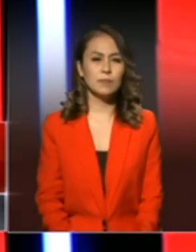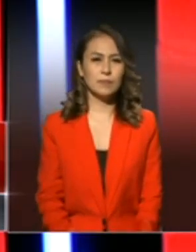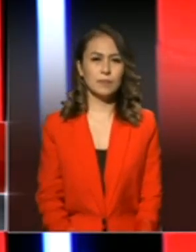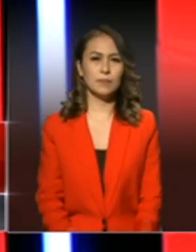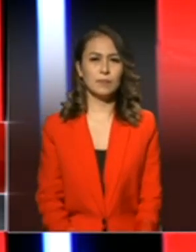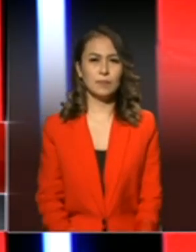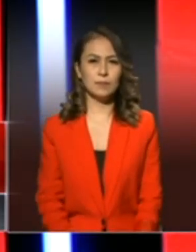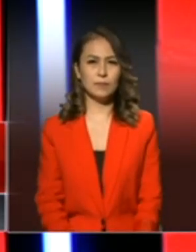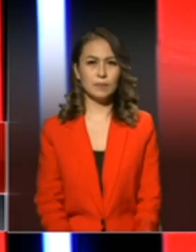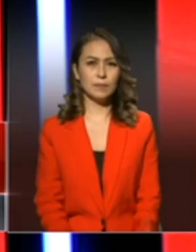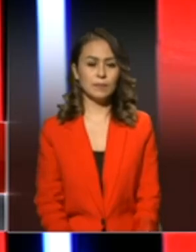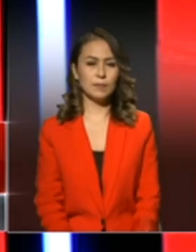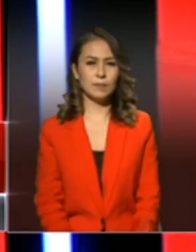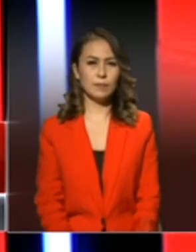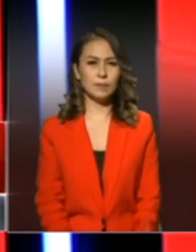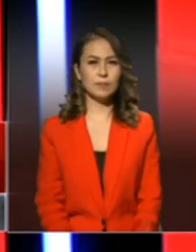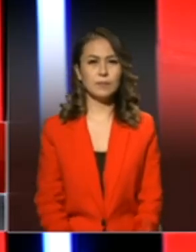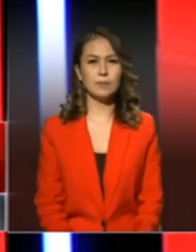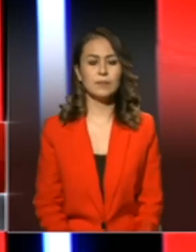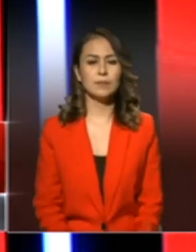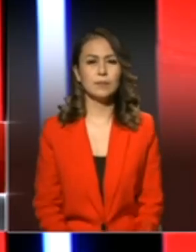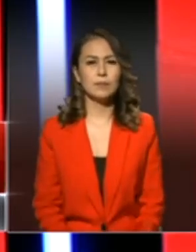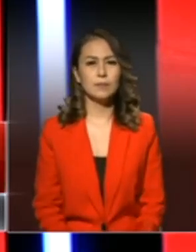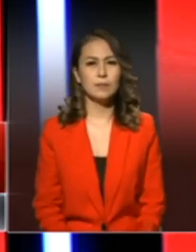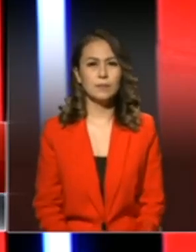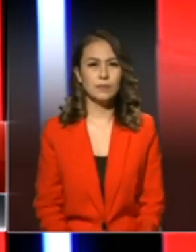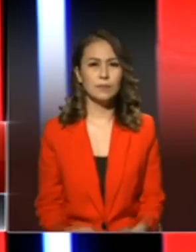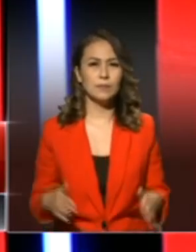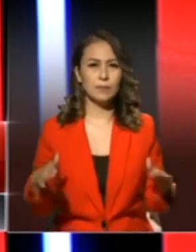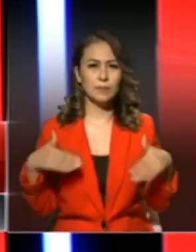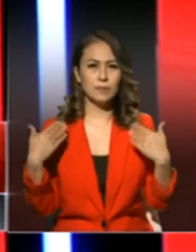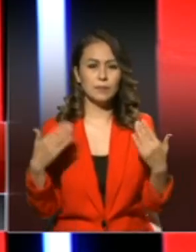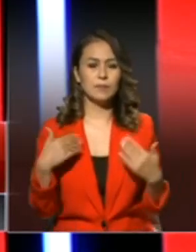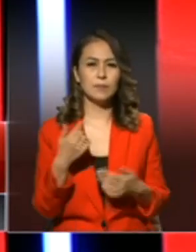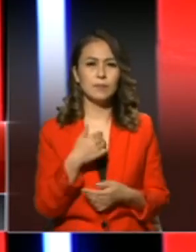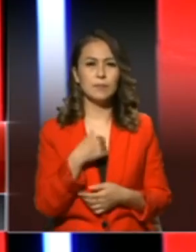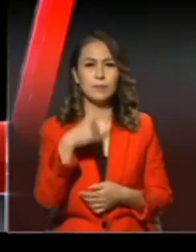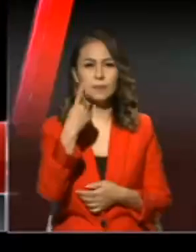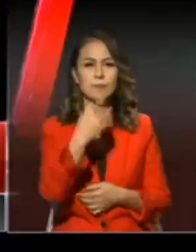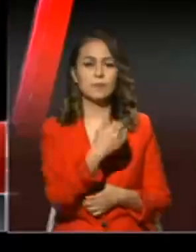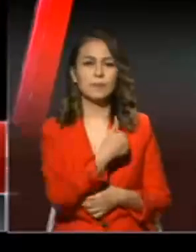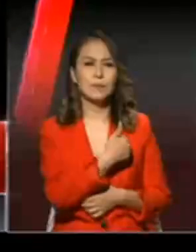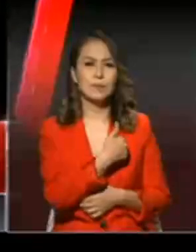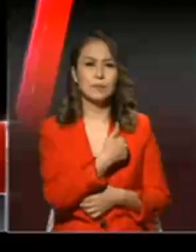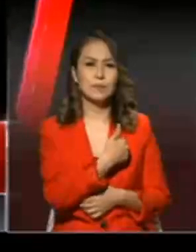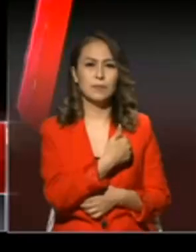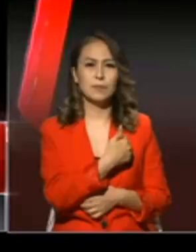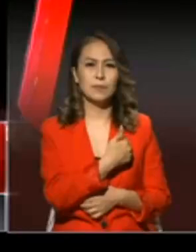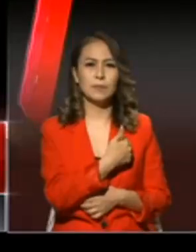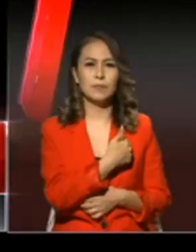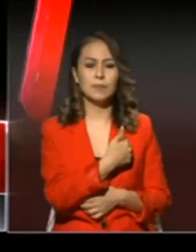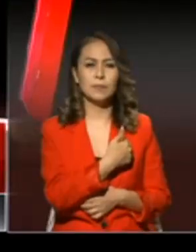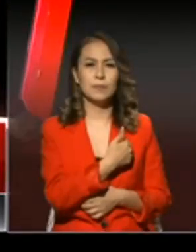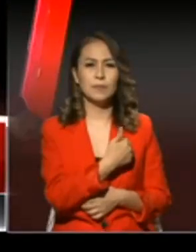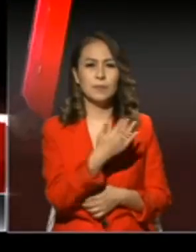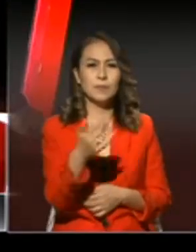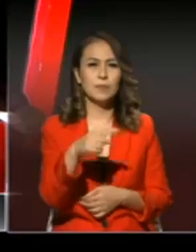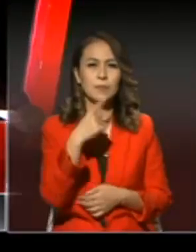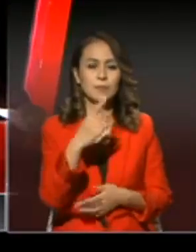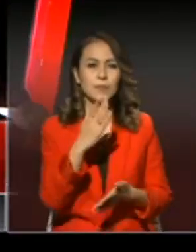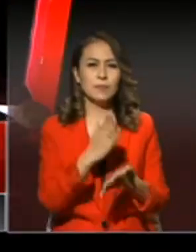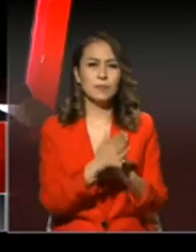Алло. Сәлеметсіз бе? Саламатсыз. Мен айтайын дегенім, сіздер